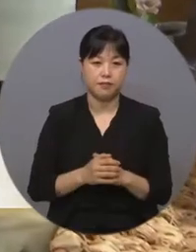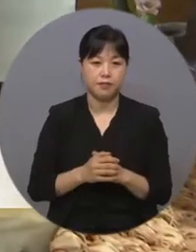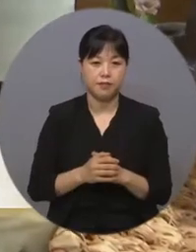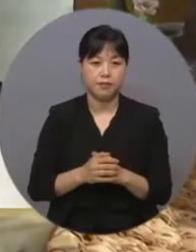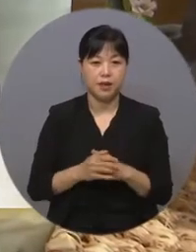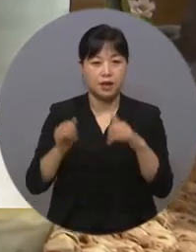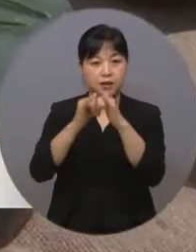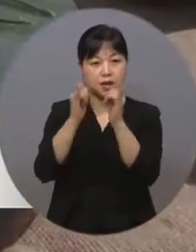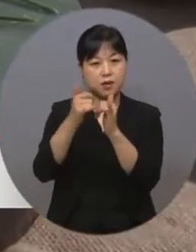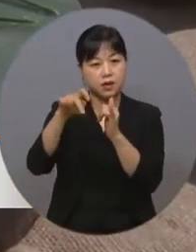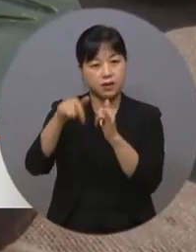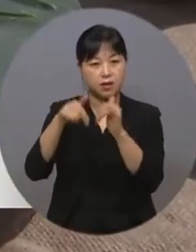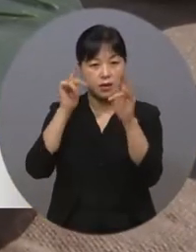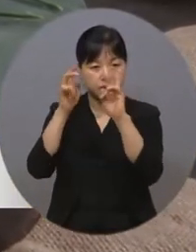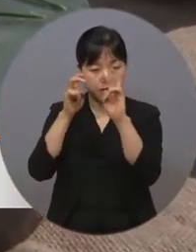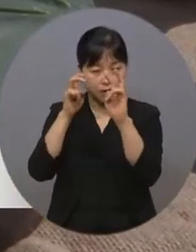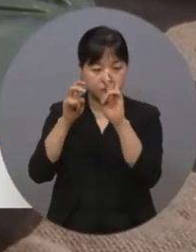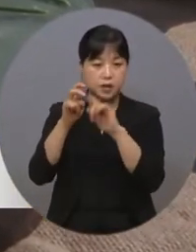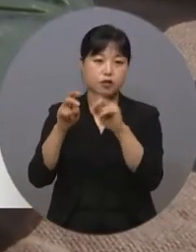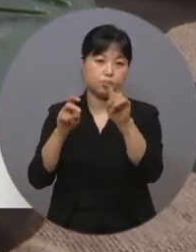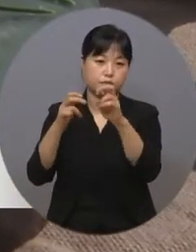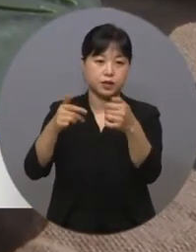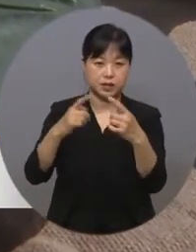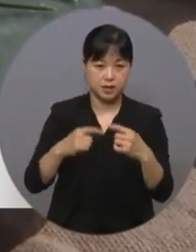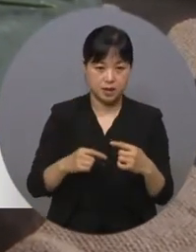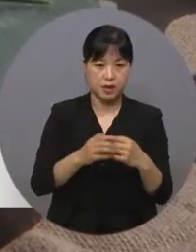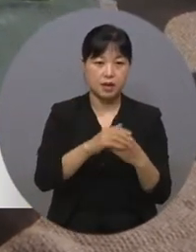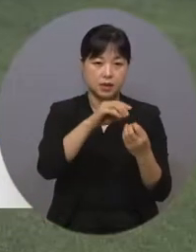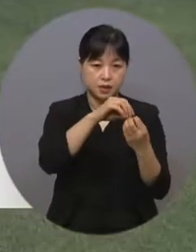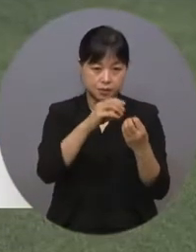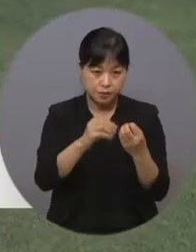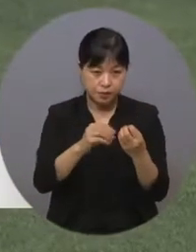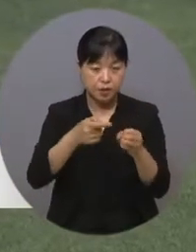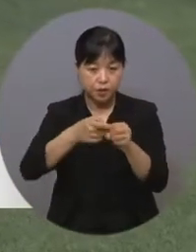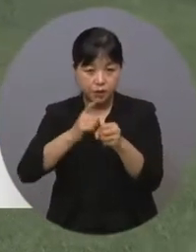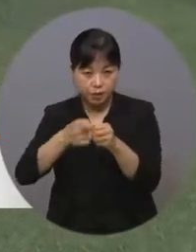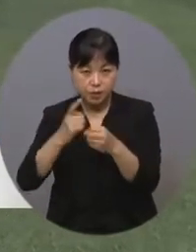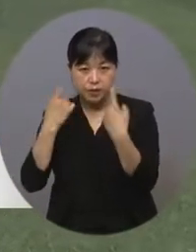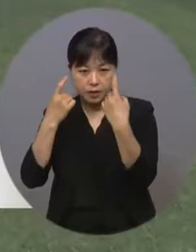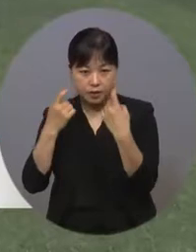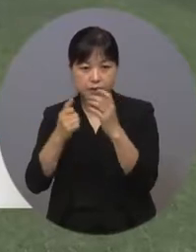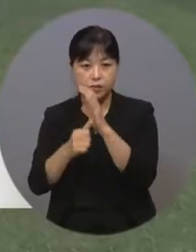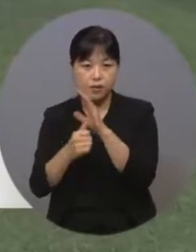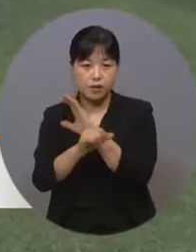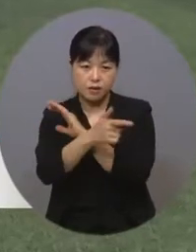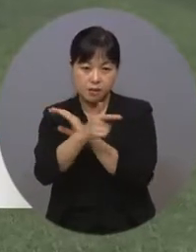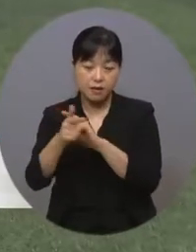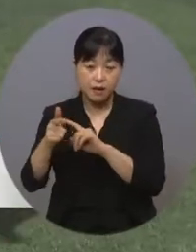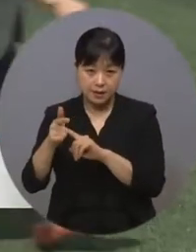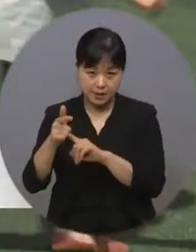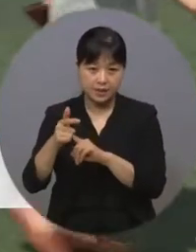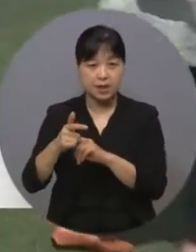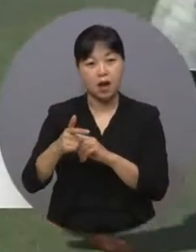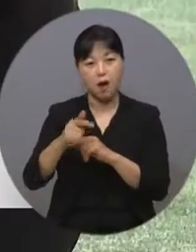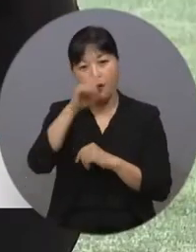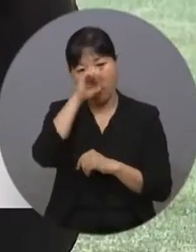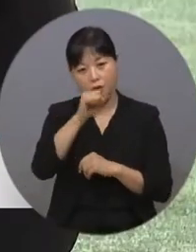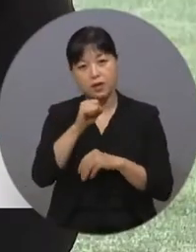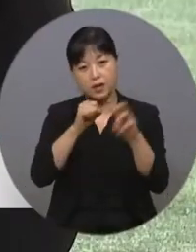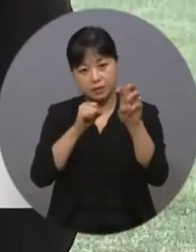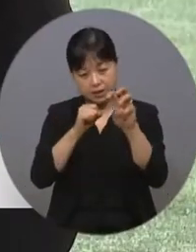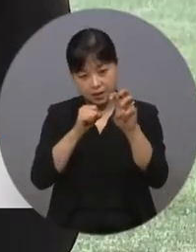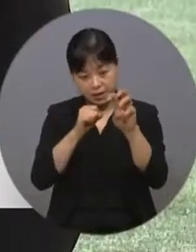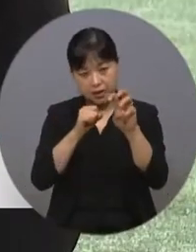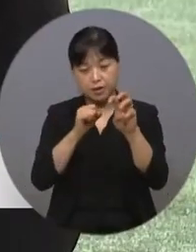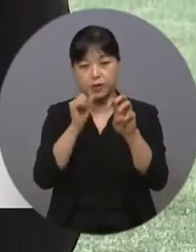기업이 참여해 식품부터 공예품과 여행 상품까지 경쟁력 있는 30여 개 품목을 선보였습니다.